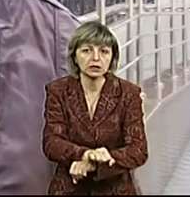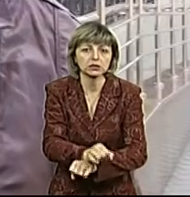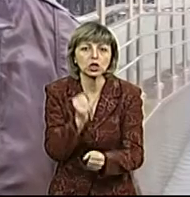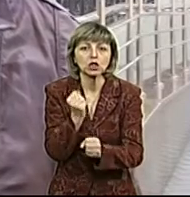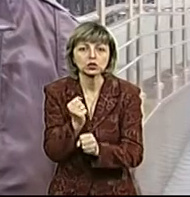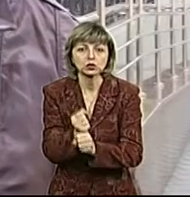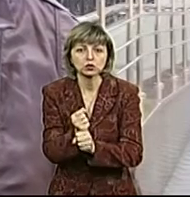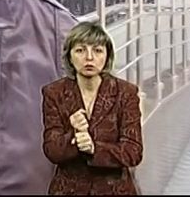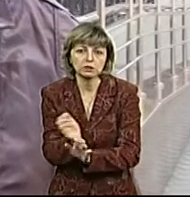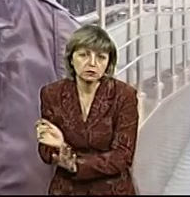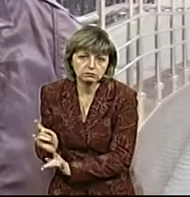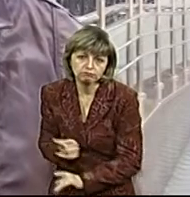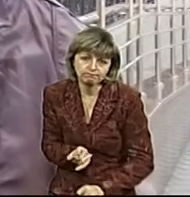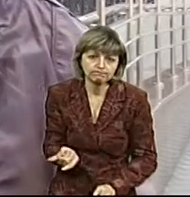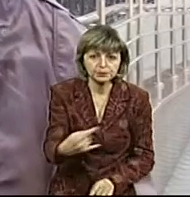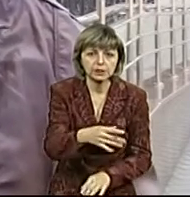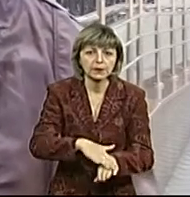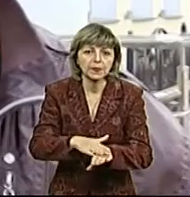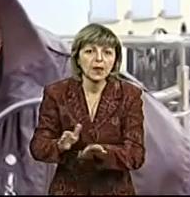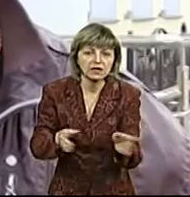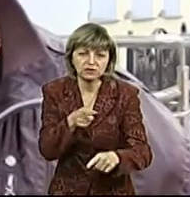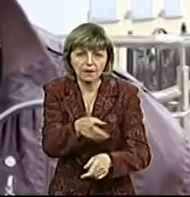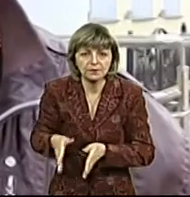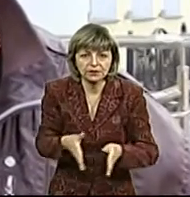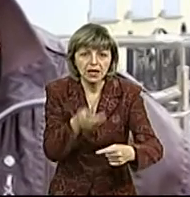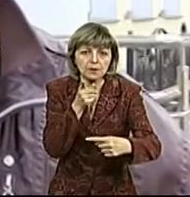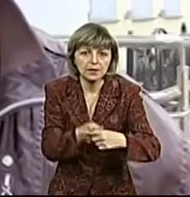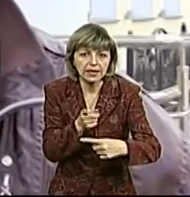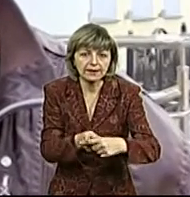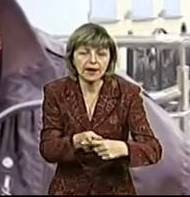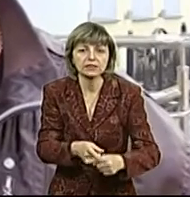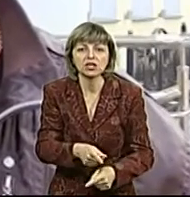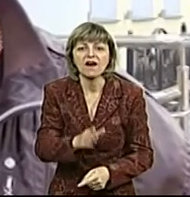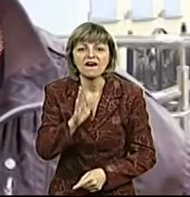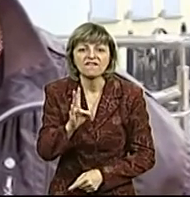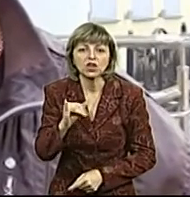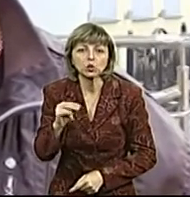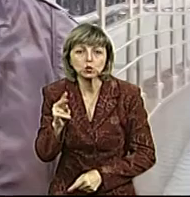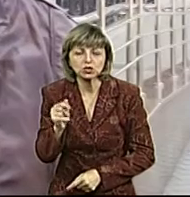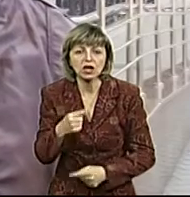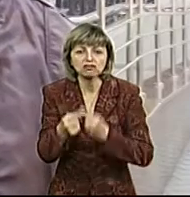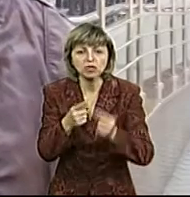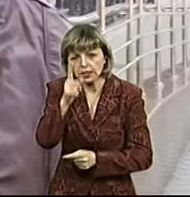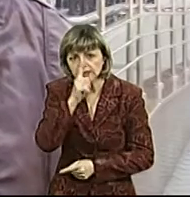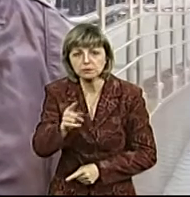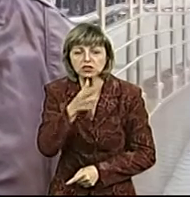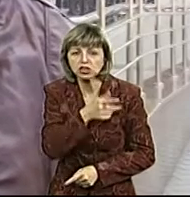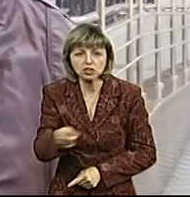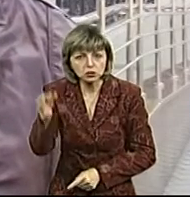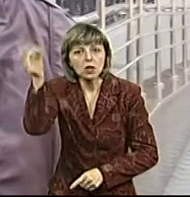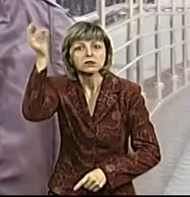зробити маневр наліво, отам таке перехрестя таке. Внучка через місяць часу, навіть більше, згадала, каже,